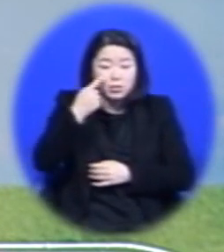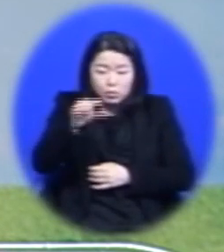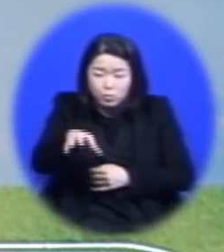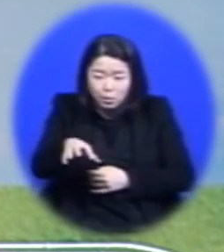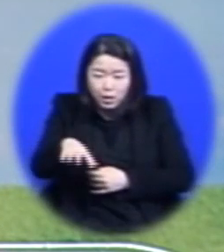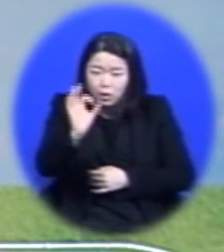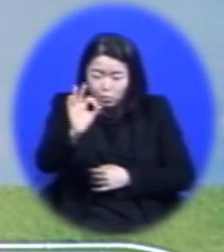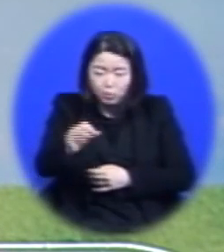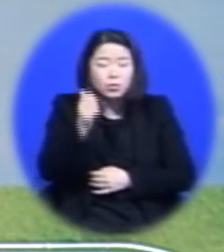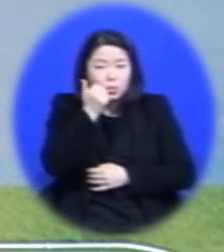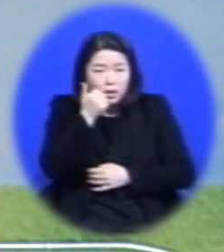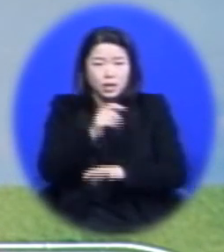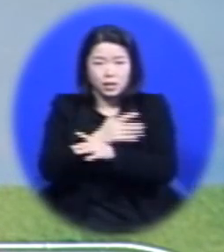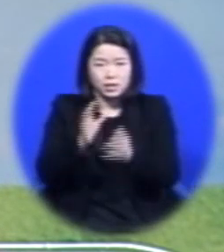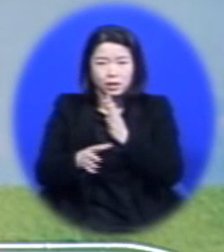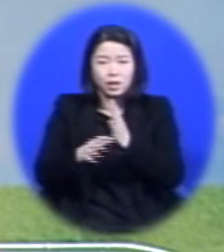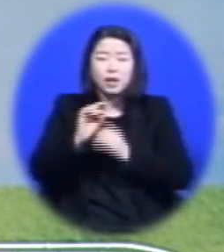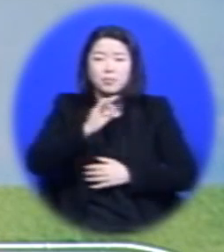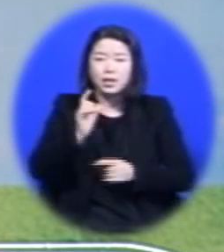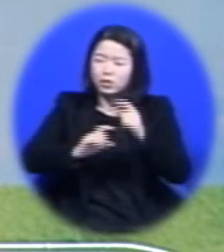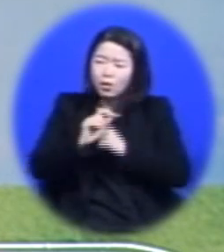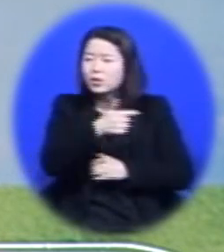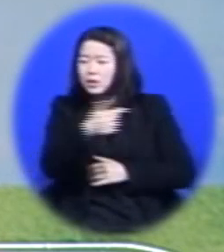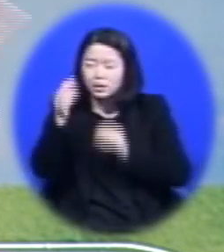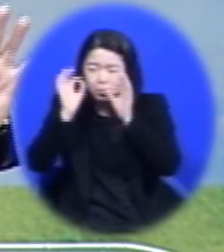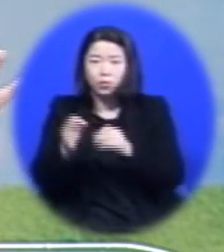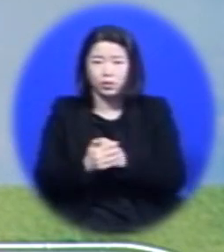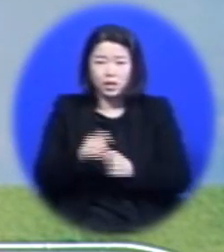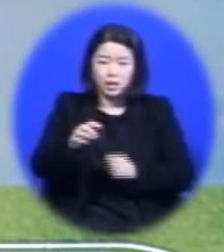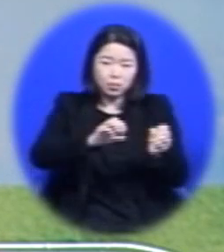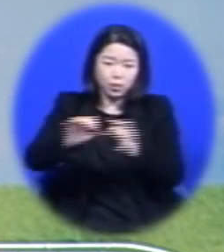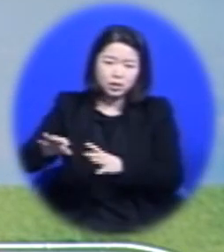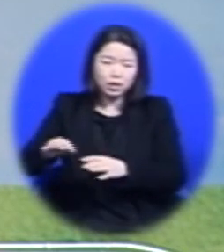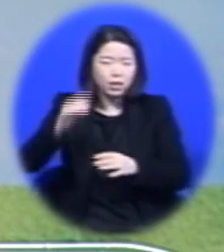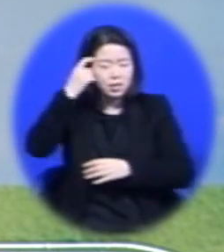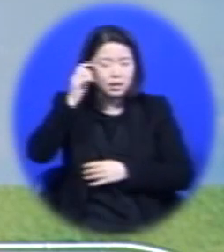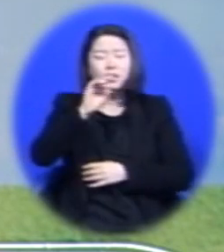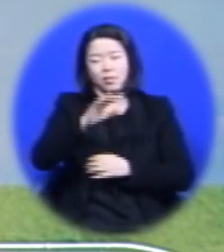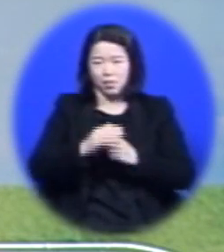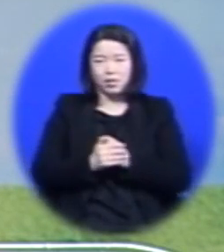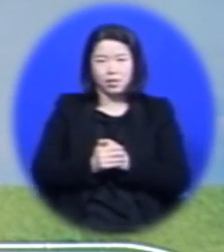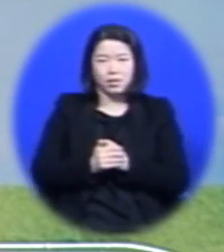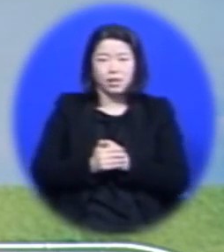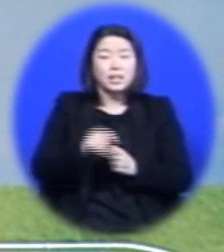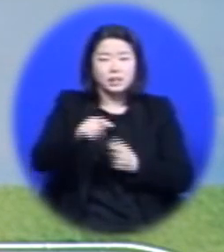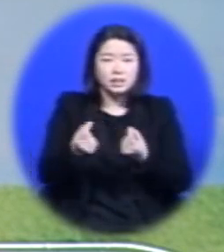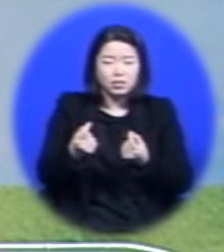있는 돈 과자 장난감 이런 것만 훨씬 커버 요 이거 다 버린다는 게 이게 상상이 안 돼요 그런거 다 옵스